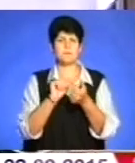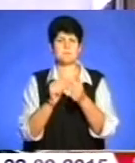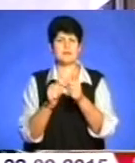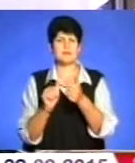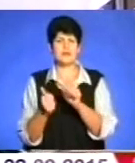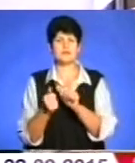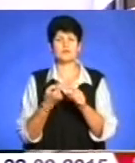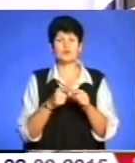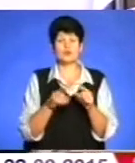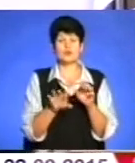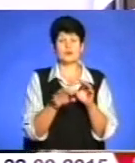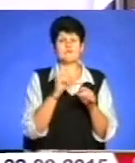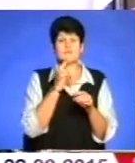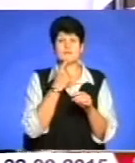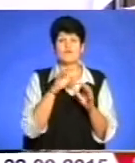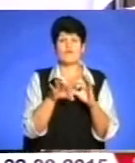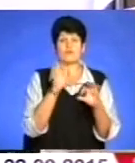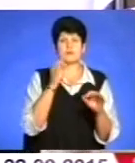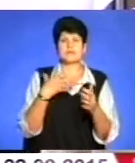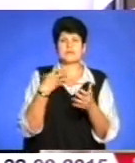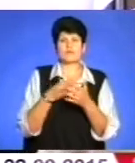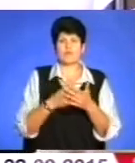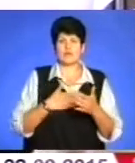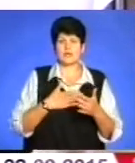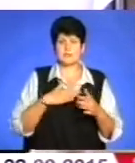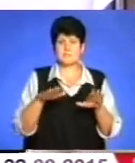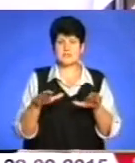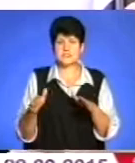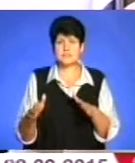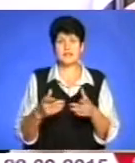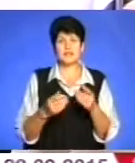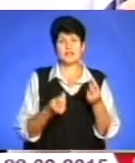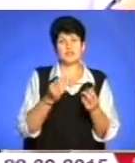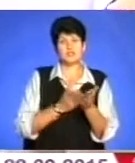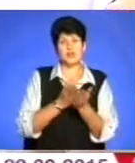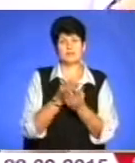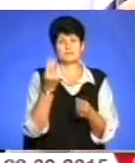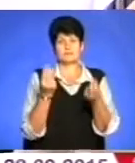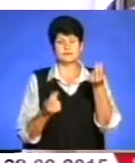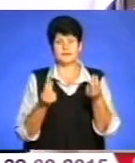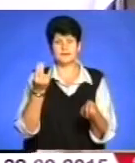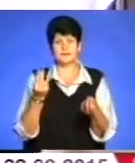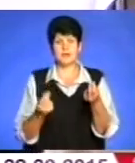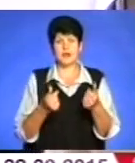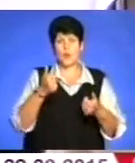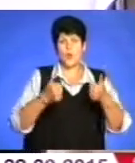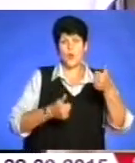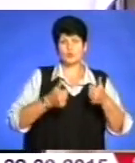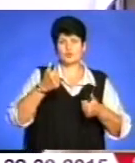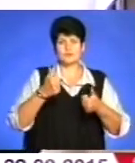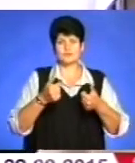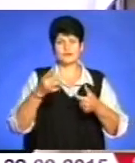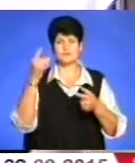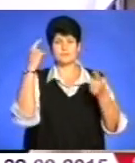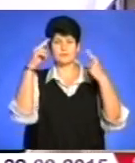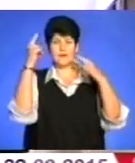дуже складно вибрати своє місце. І шляхом ігрових форм, конкурсів,